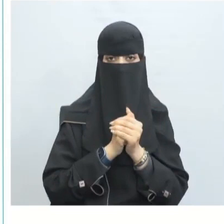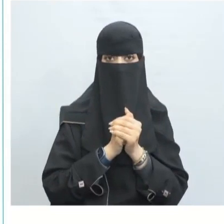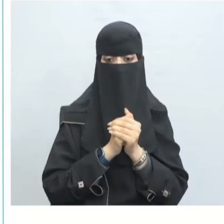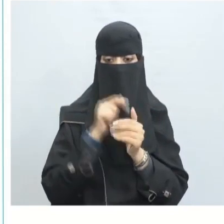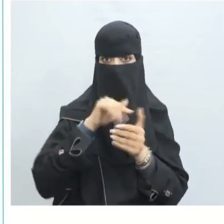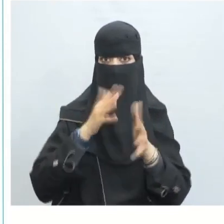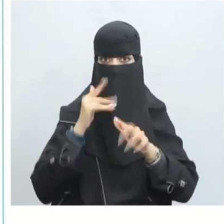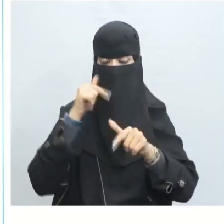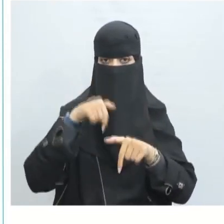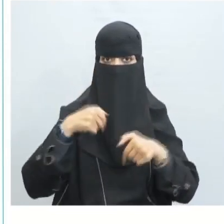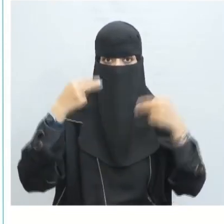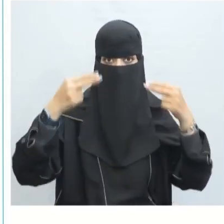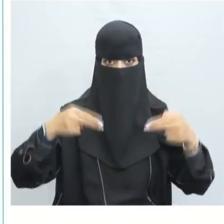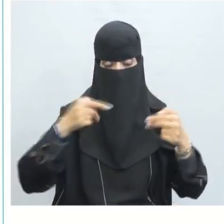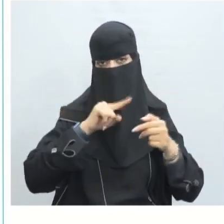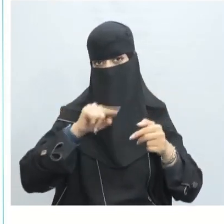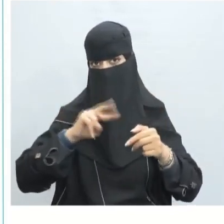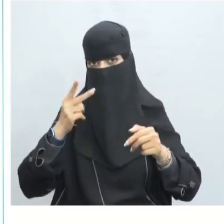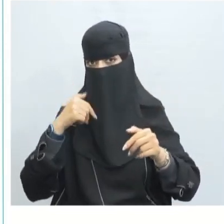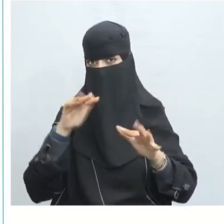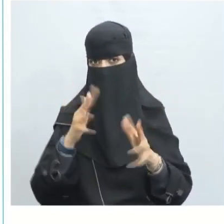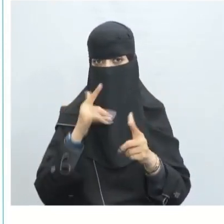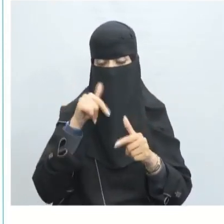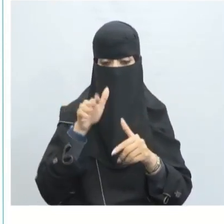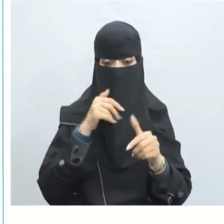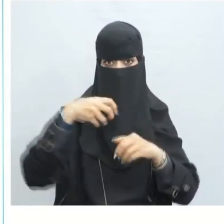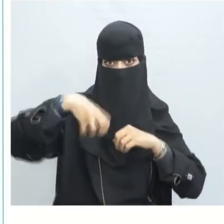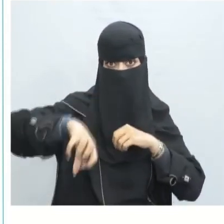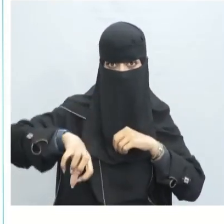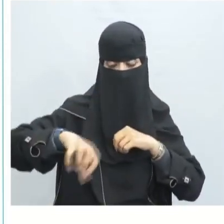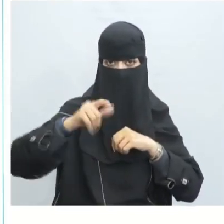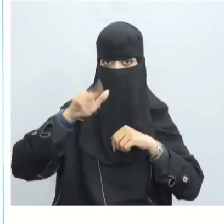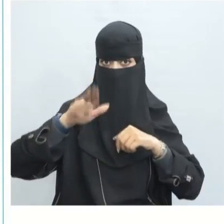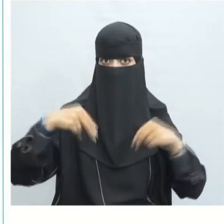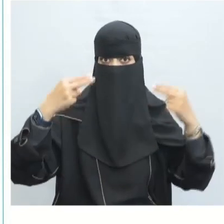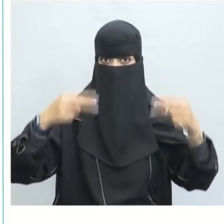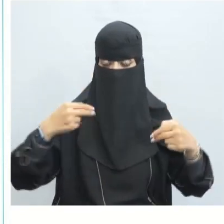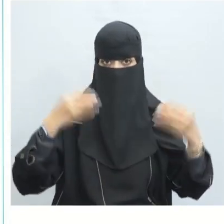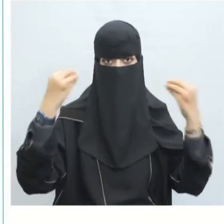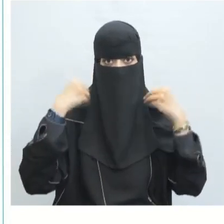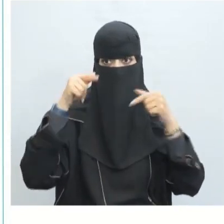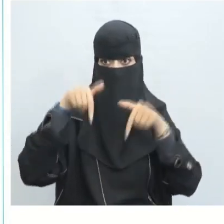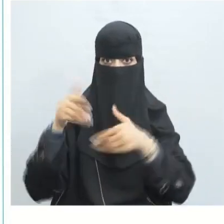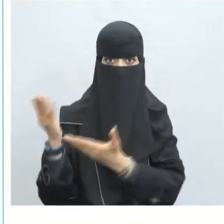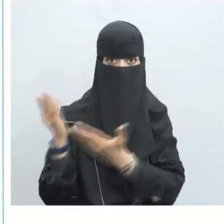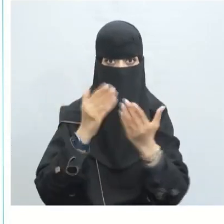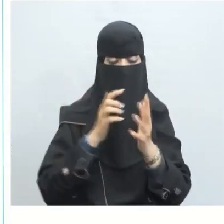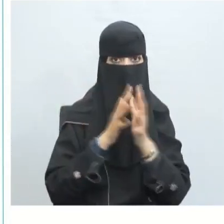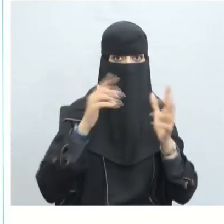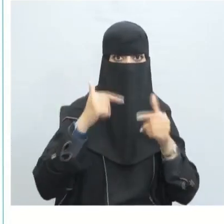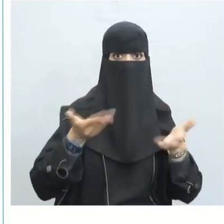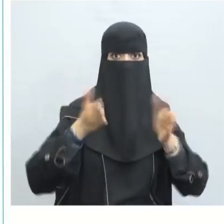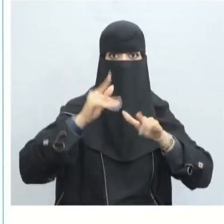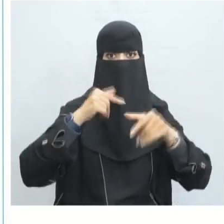الحضور يعتمد من فعاليه الى اخرى بناء على ماذا نوعها فالفيه الرياضيه ق يكون لها جمهور اكبر من الفعاليات